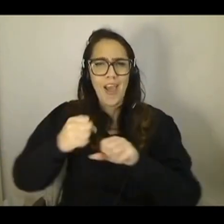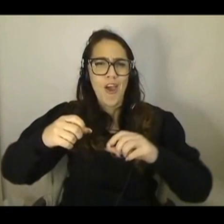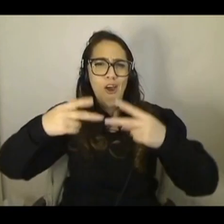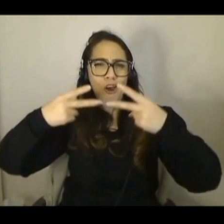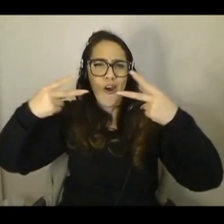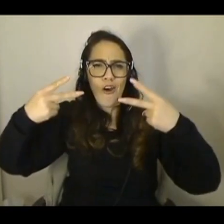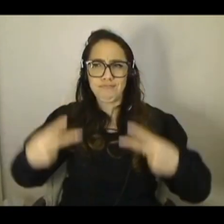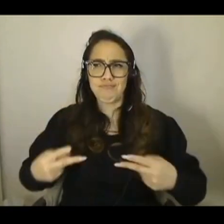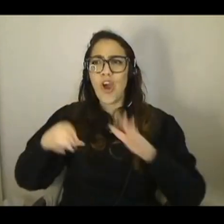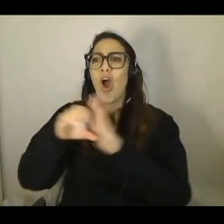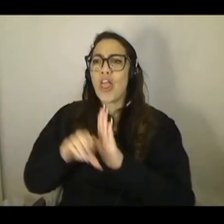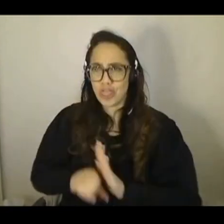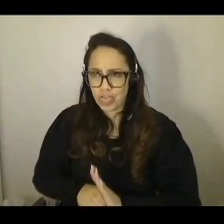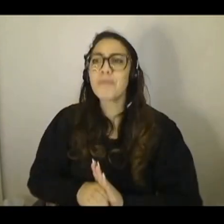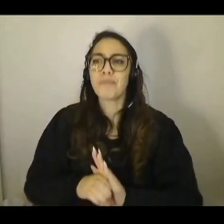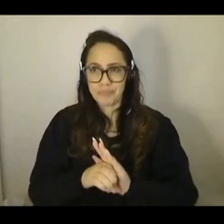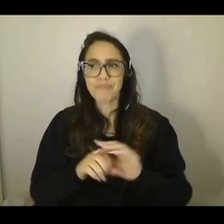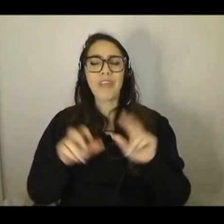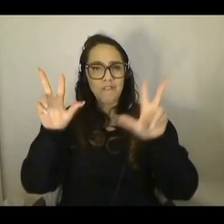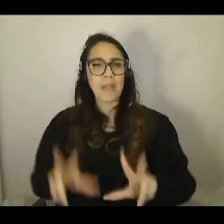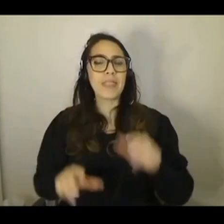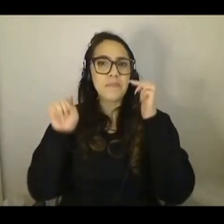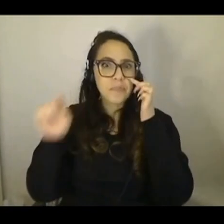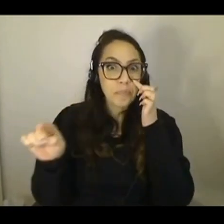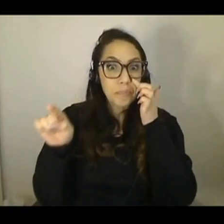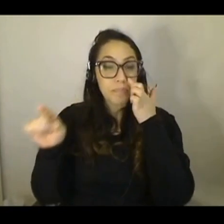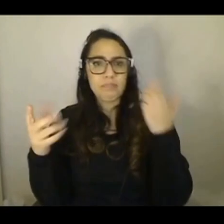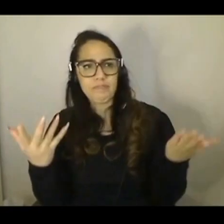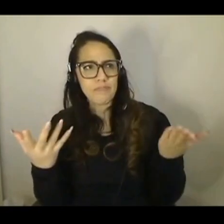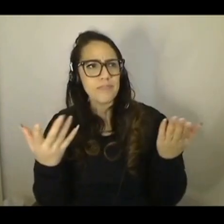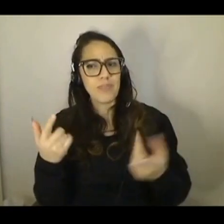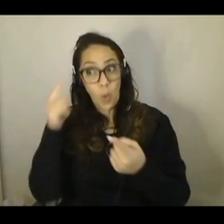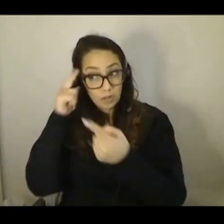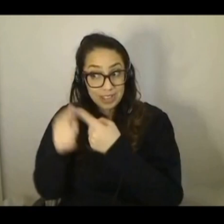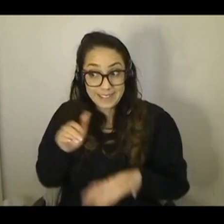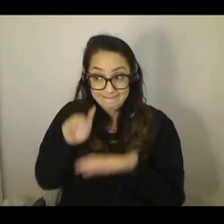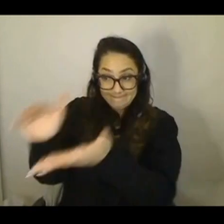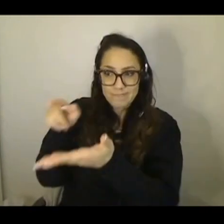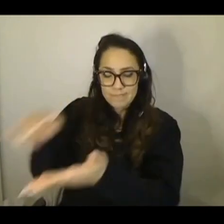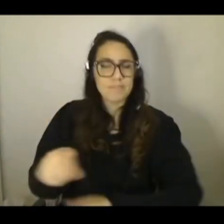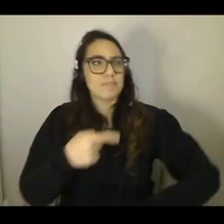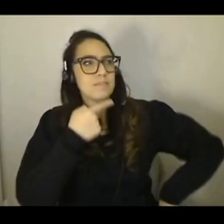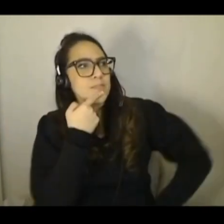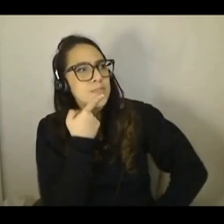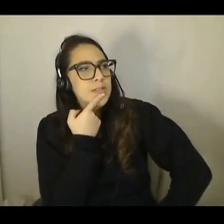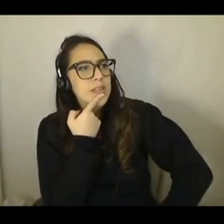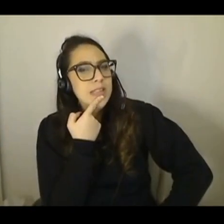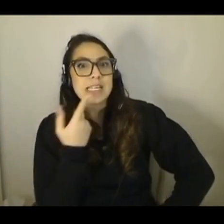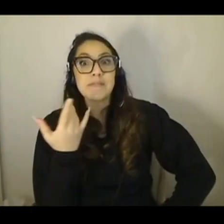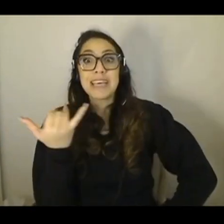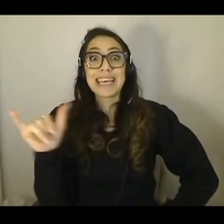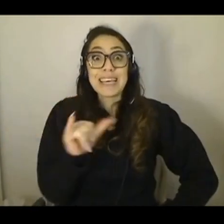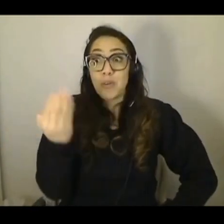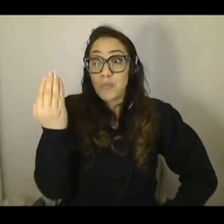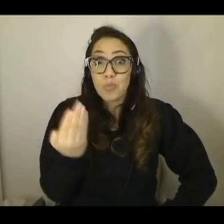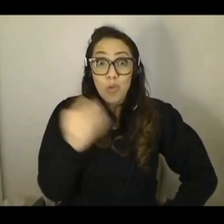application, voilà nos rêves, voilà nos envies, nos objectifs. Et après on s'est dit, mais ceux qui en parlent le mieux, ceux qu'on a le plus besoin, c'est les personnes à mobilité réduite,